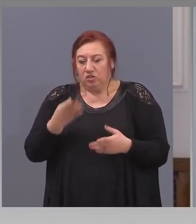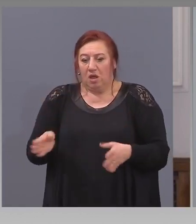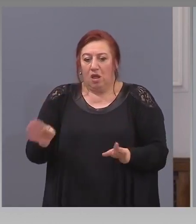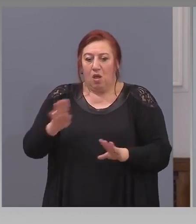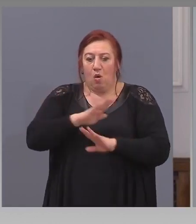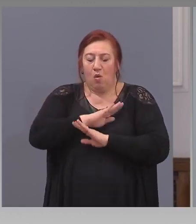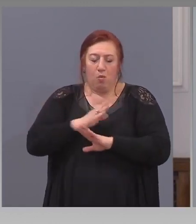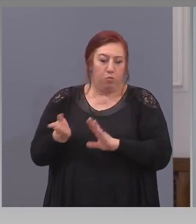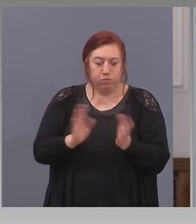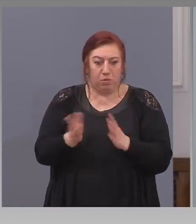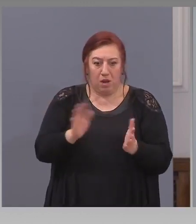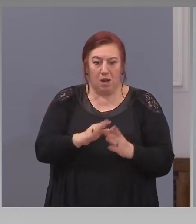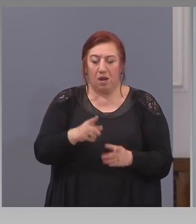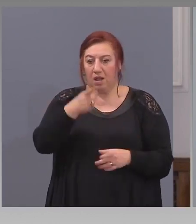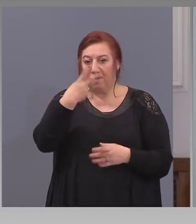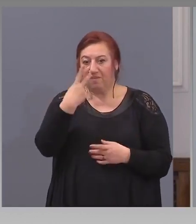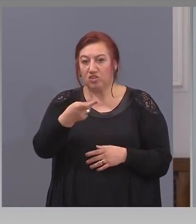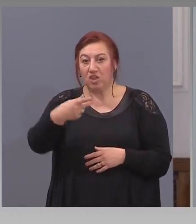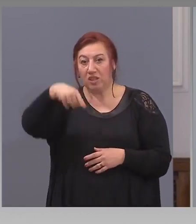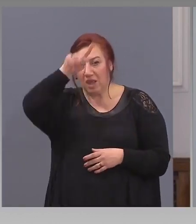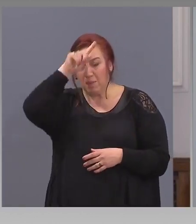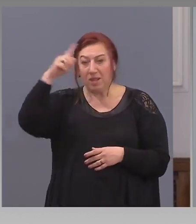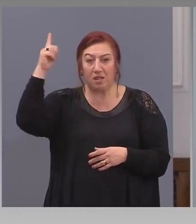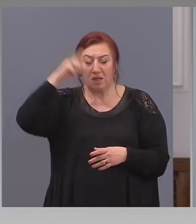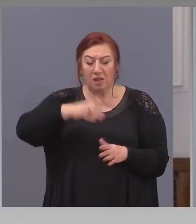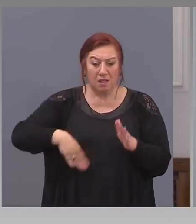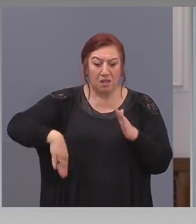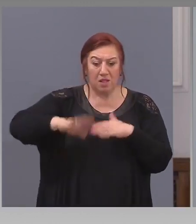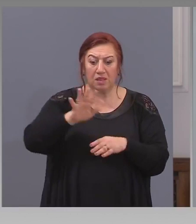по 15-20 хиляди на ден се дигат.